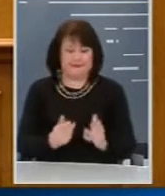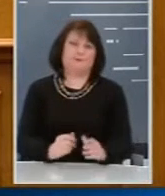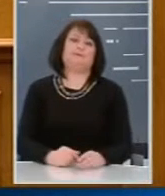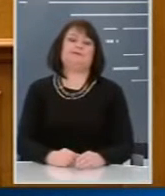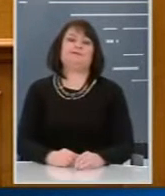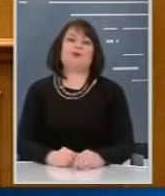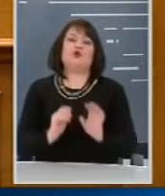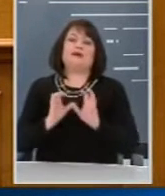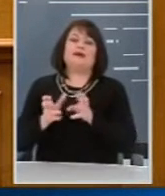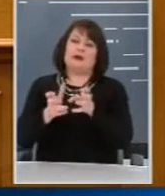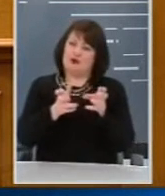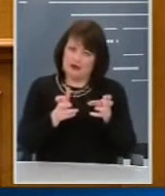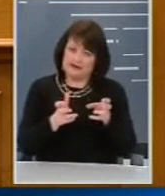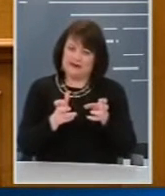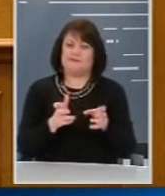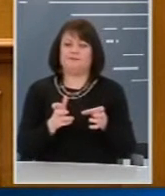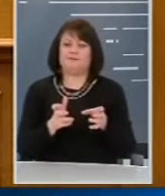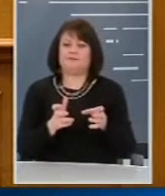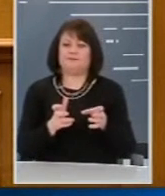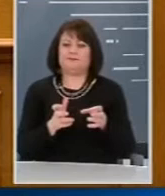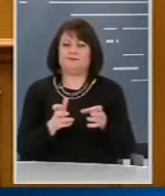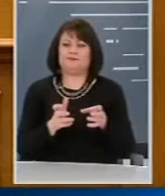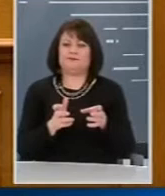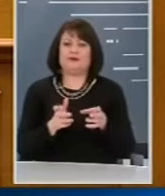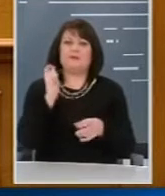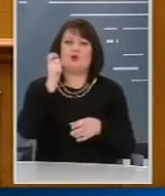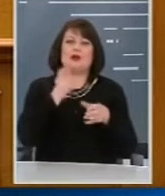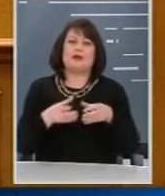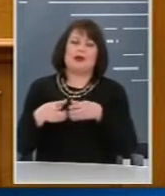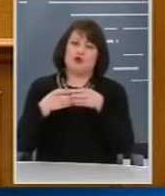Ότι τα μέσα μαζικής ενημέρωσης και τα κόμματα